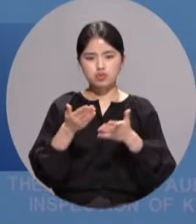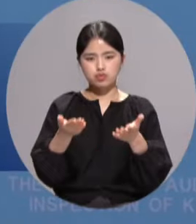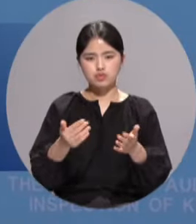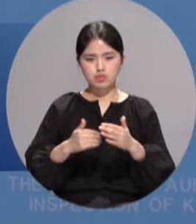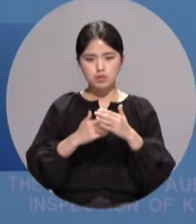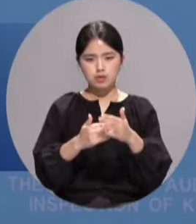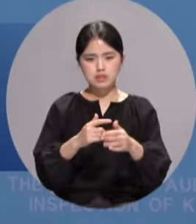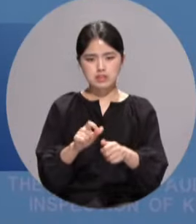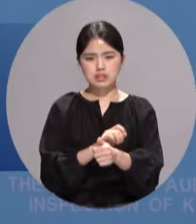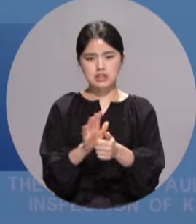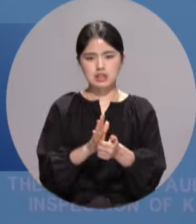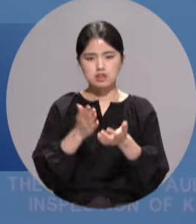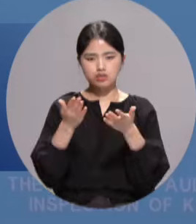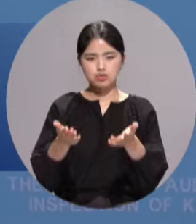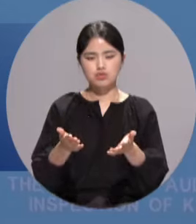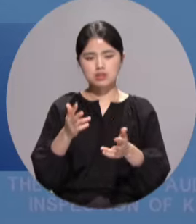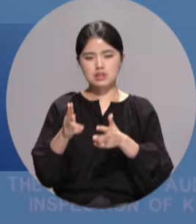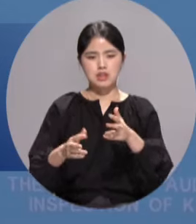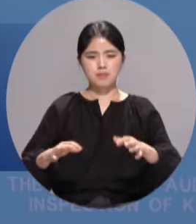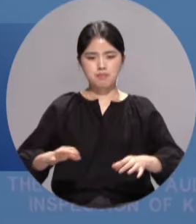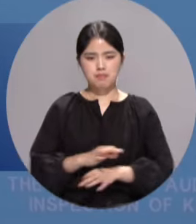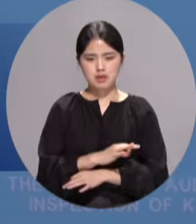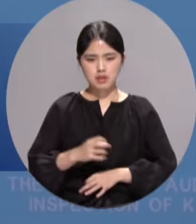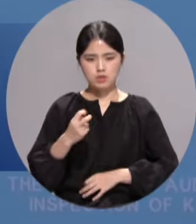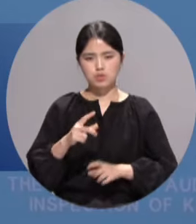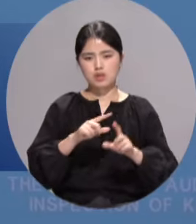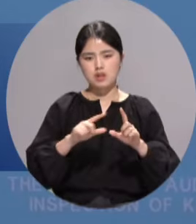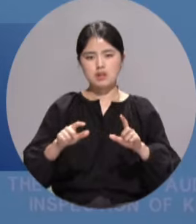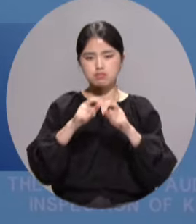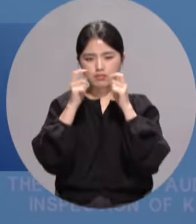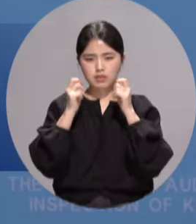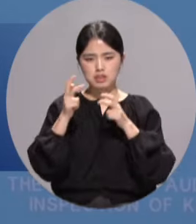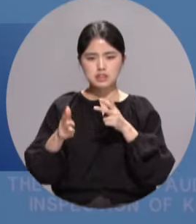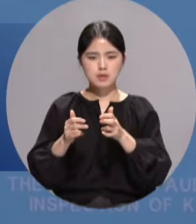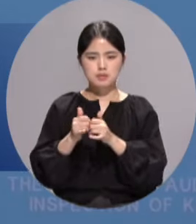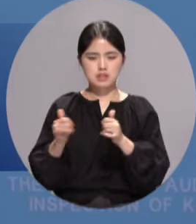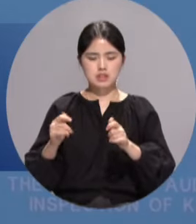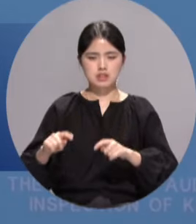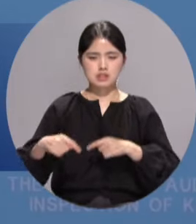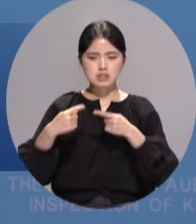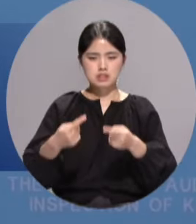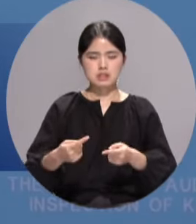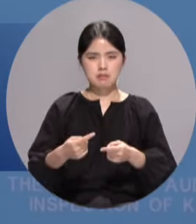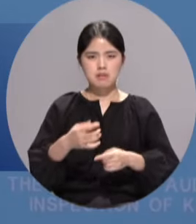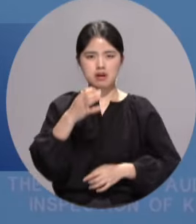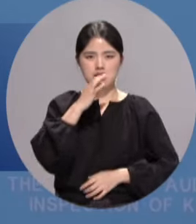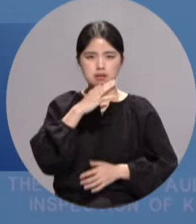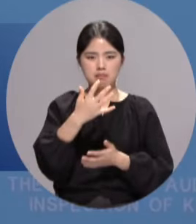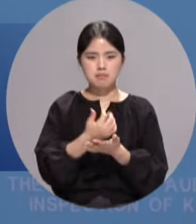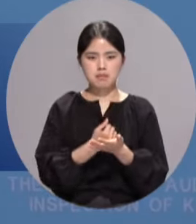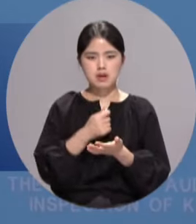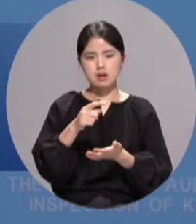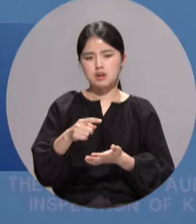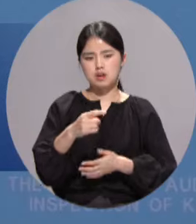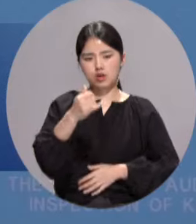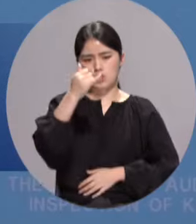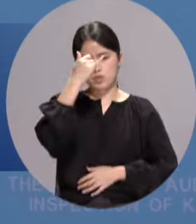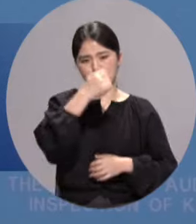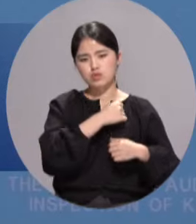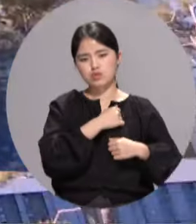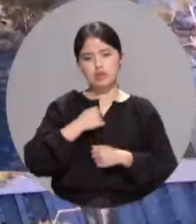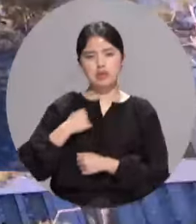제공등 사업 비례는 물론 일부 민간 사업자들이 참여해 혜택을 누리는 덕적 의례도